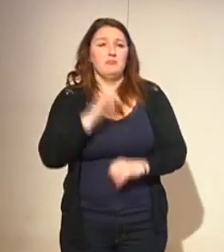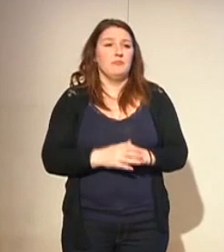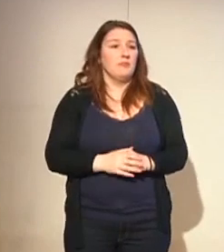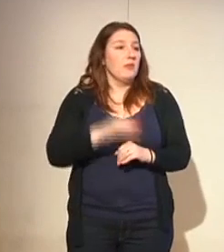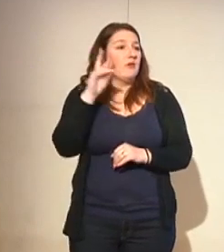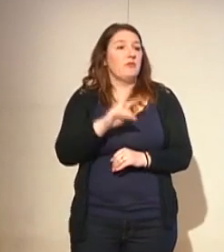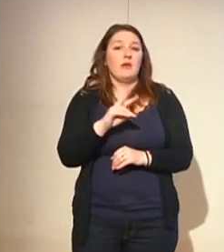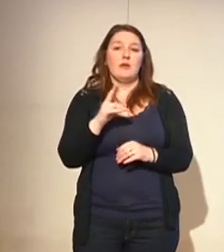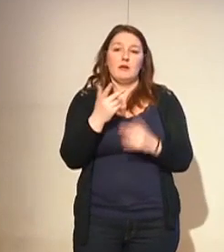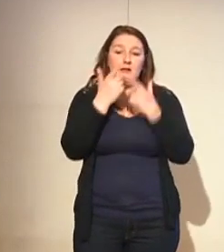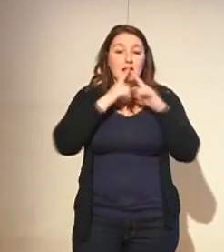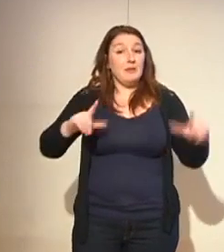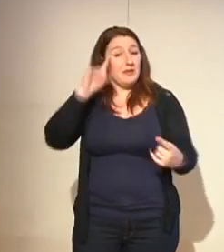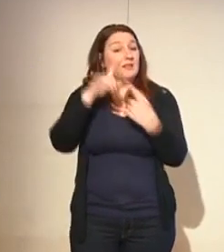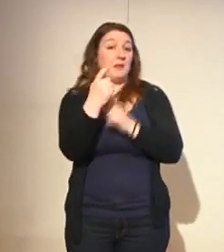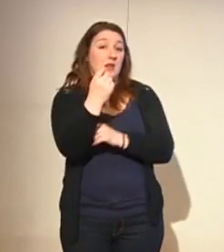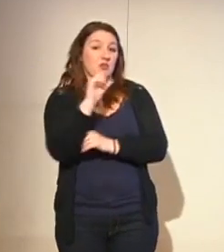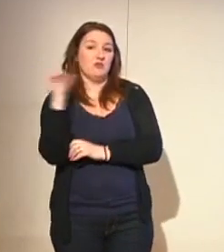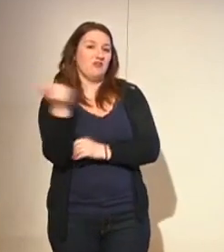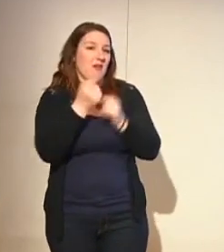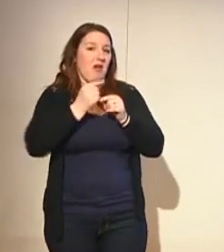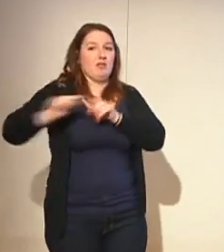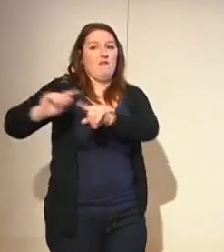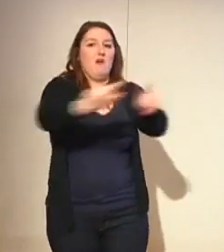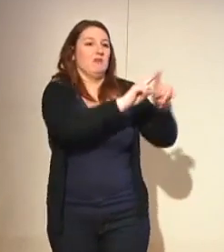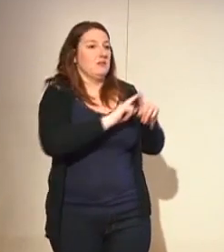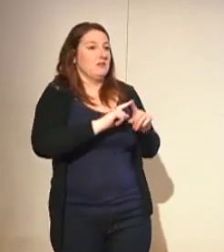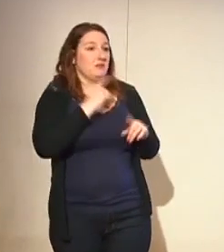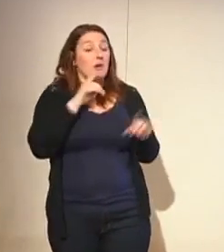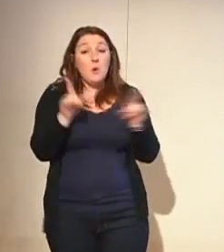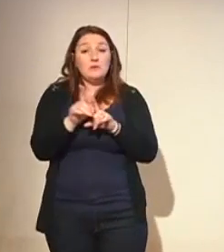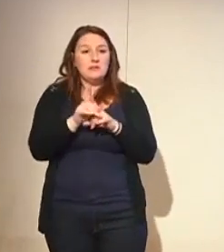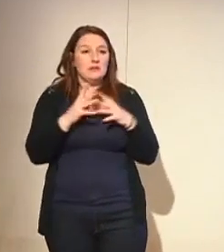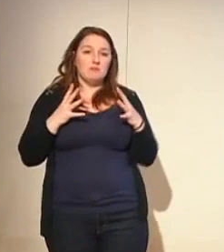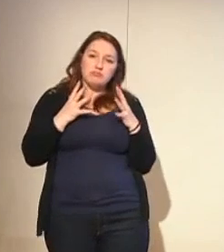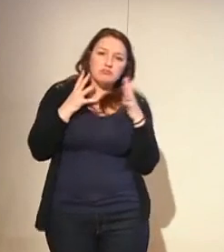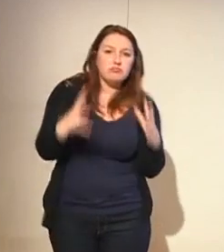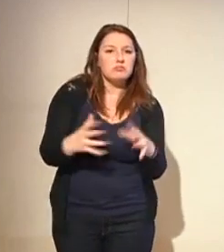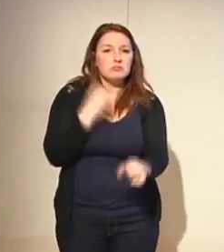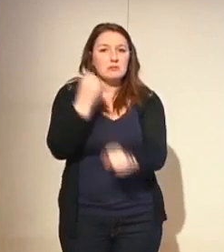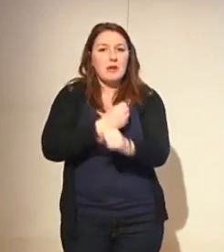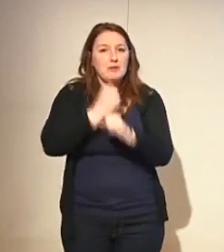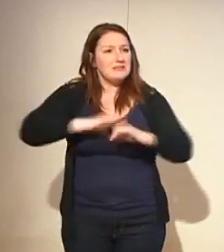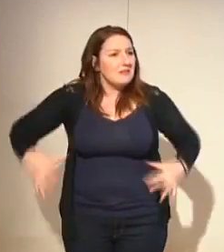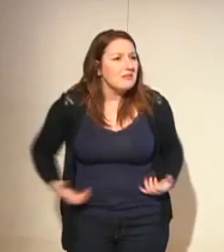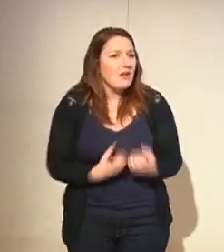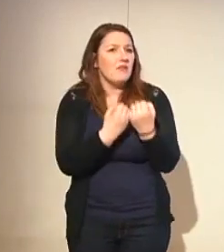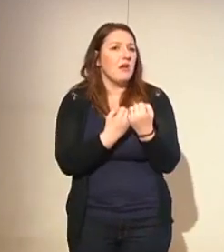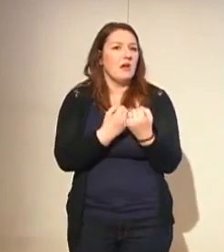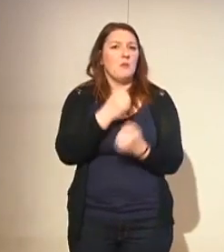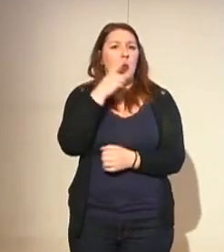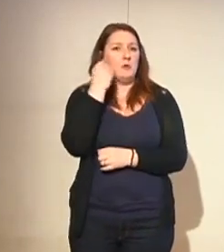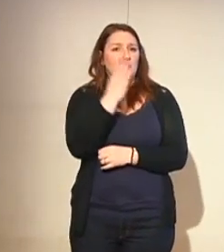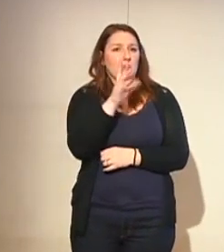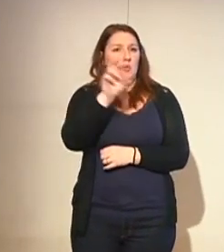est est bien différente euh et dépend de chaque individu notre capacité de travail également peut-être pour répondre à Monsieur Bron est extrêmement